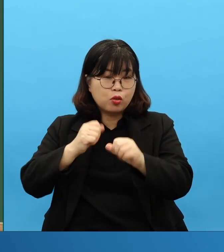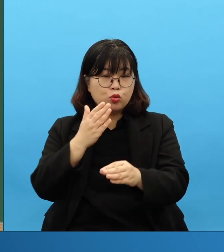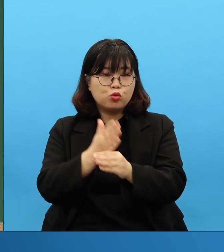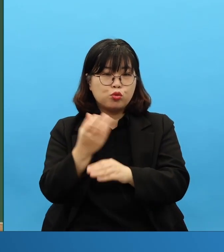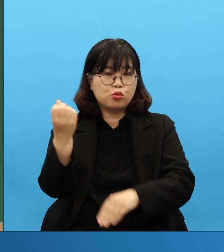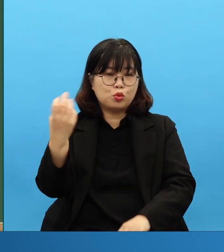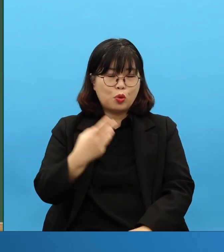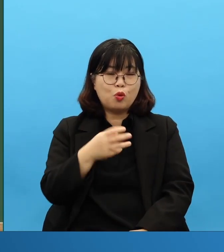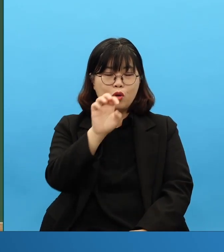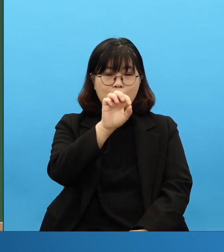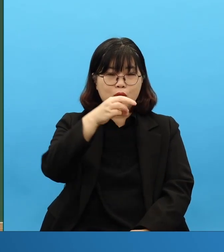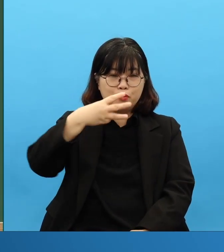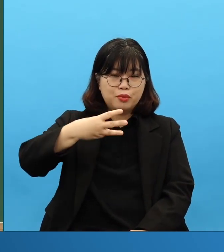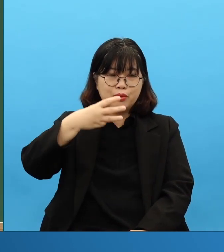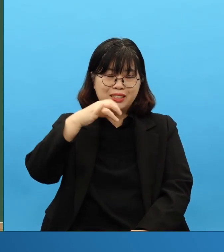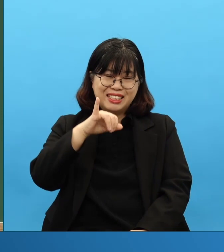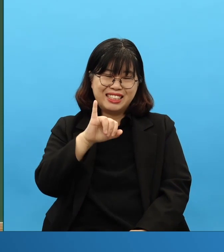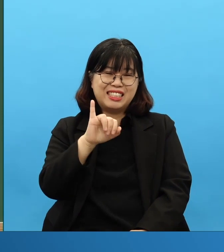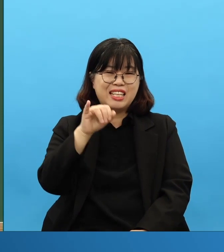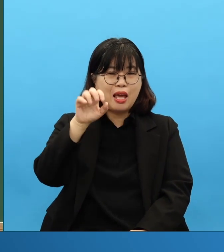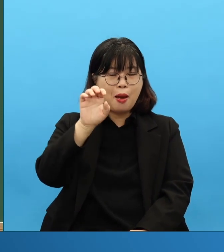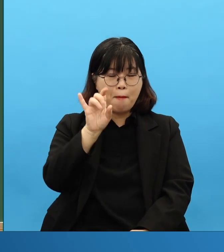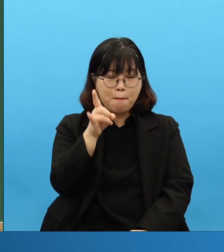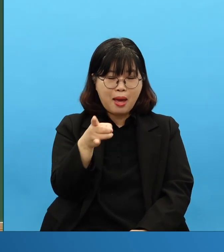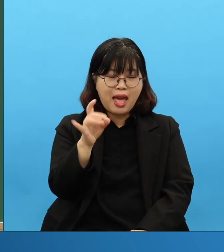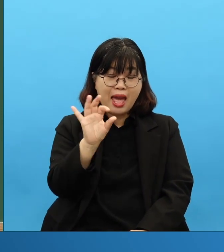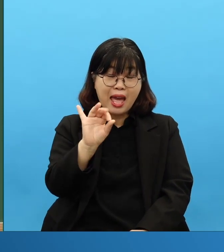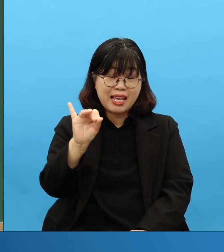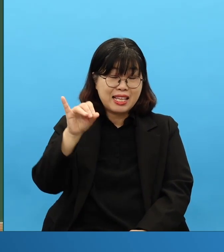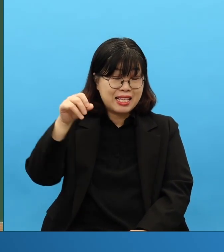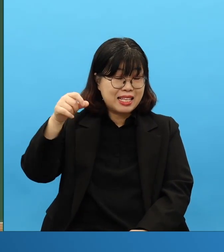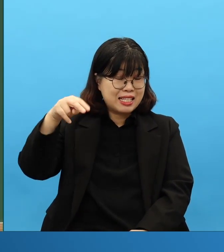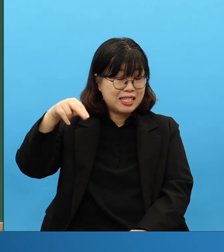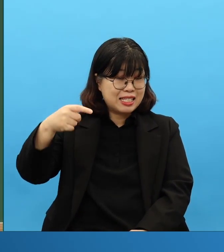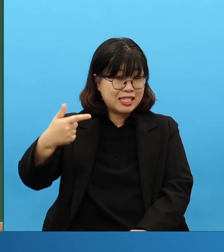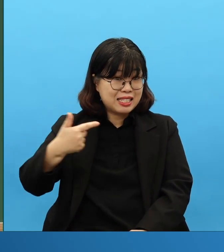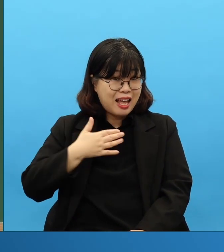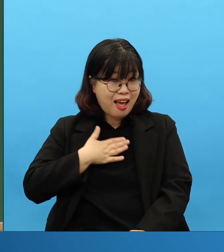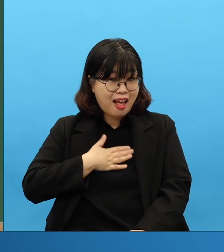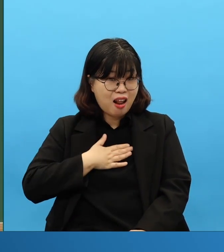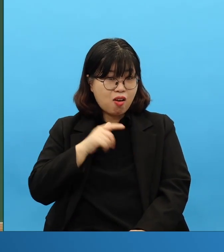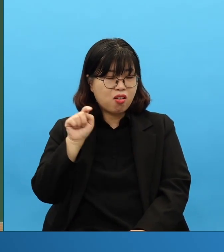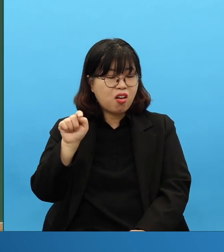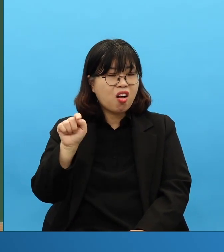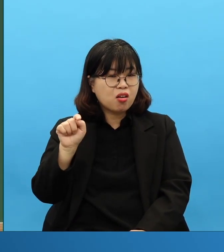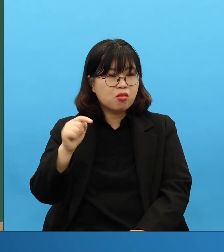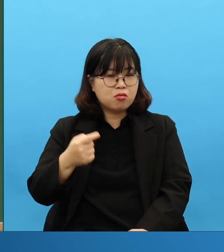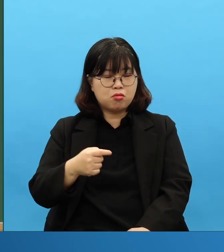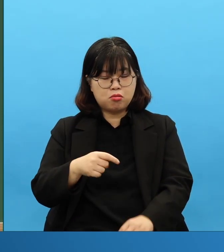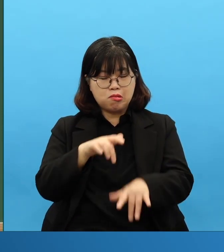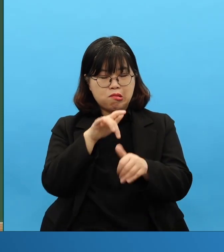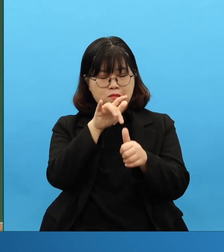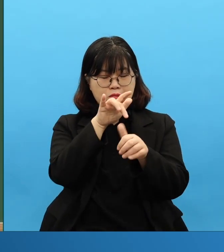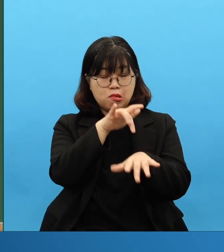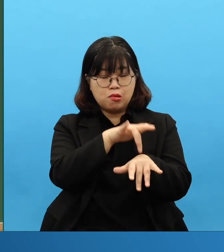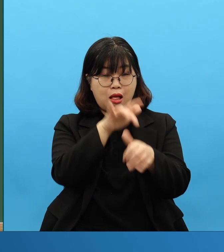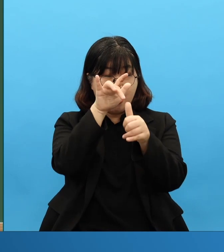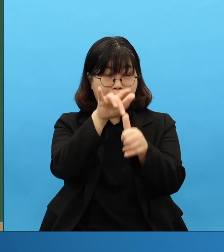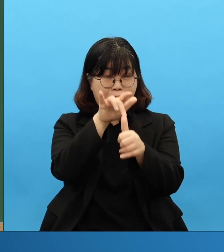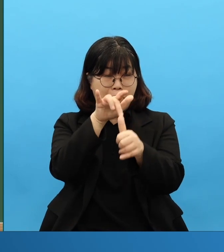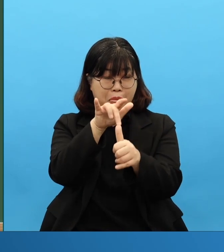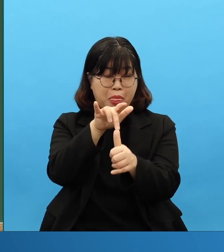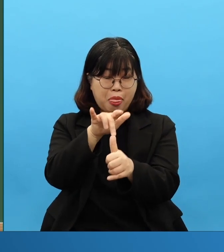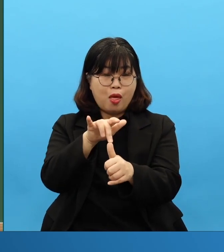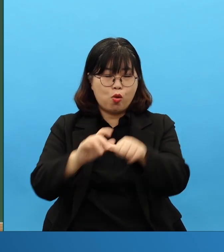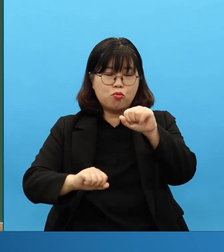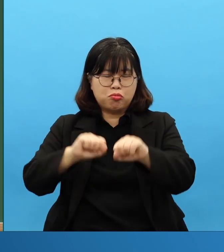계속해서 하고 있습니다. 기가 차지요. 아키레테 시마오 코토데. 지금도 유대인들은 바벨탑 운동을 새로